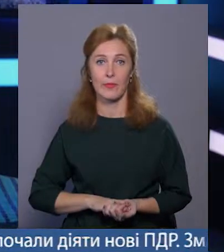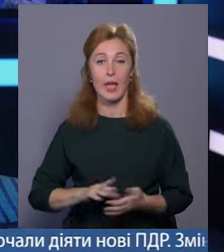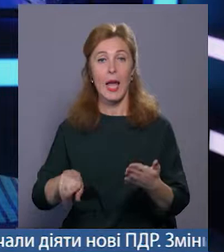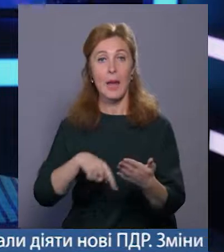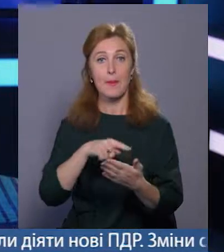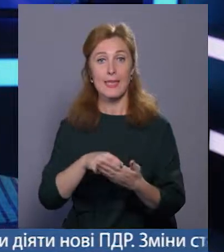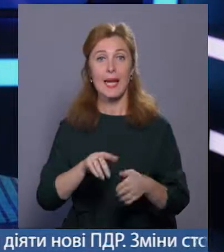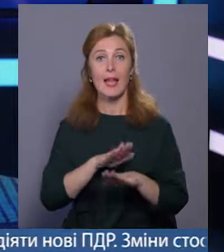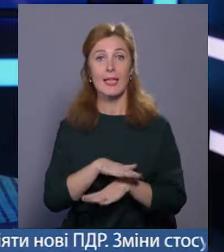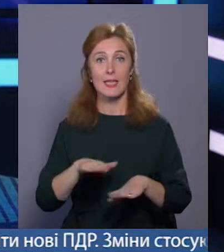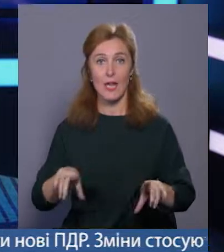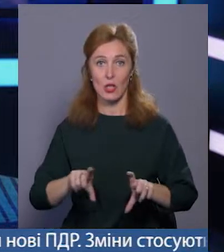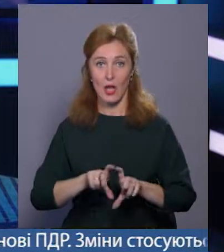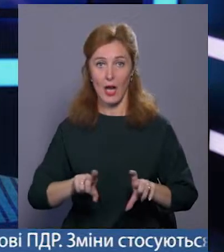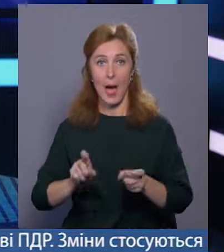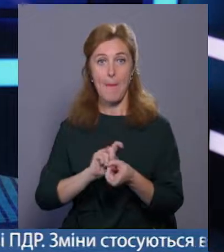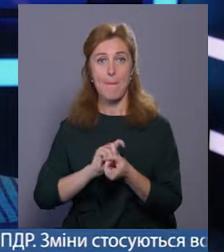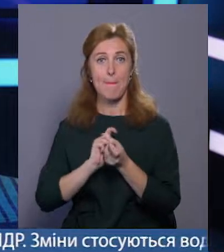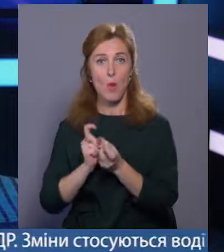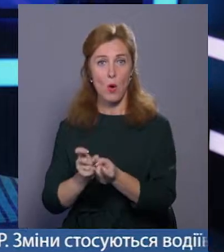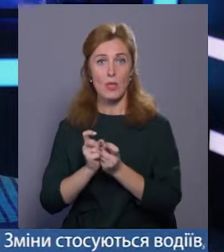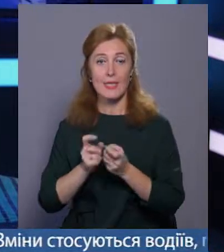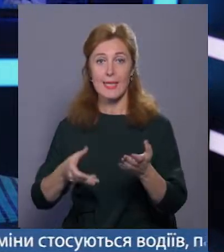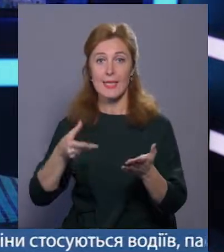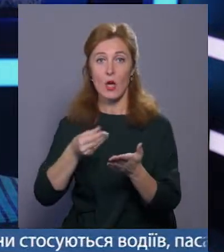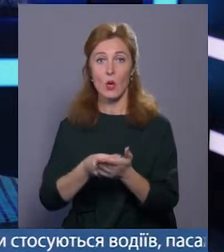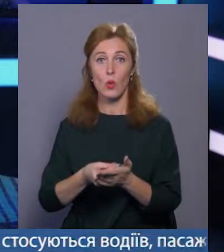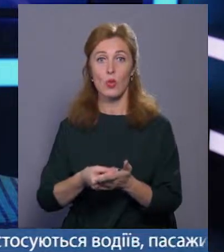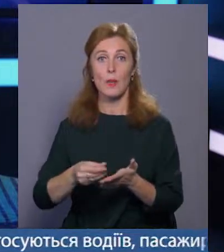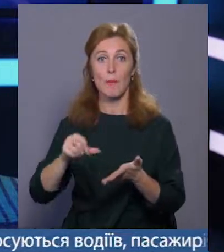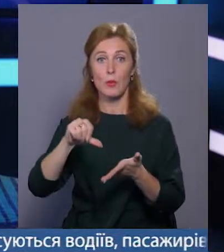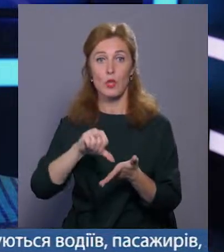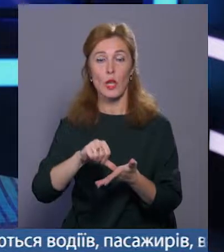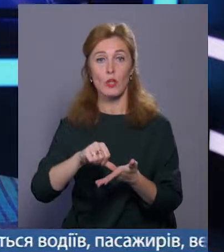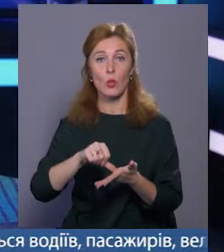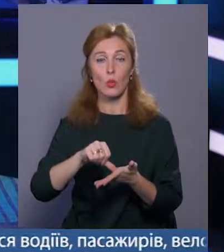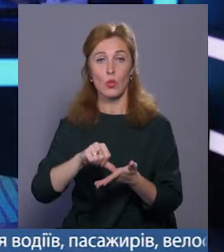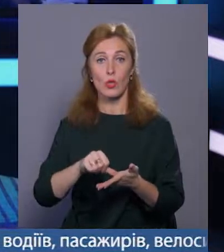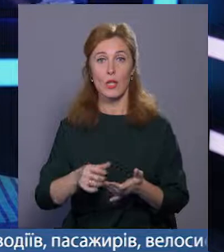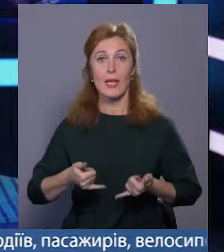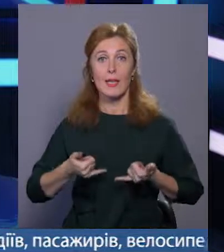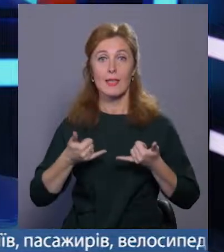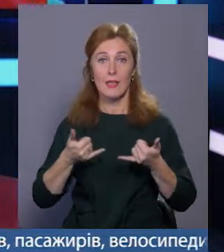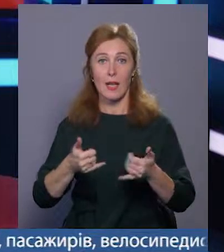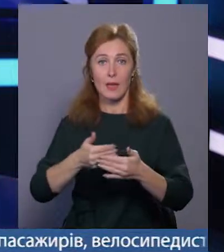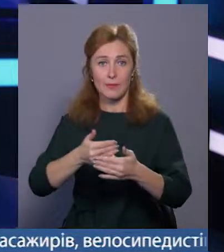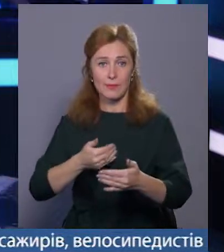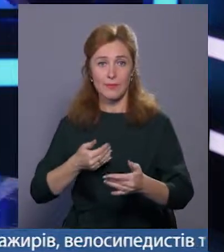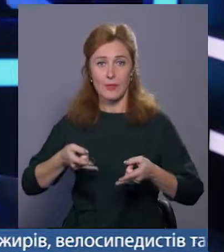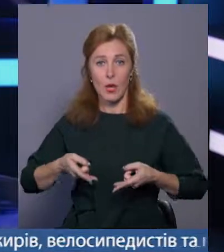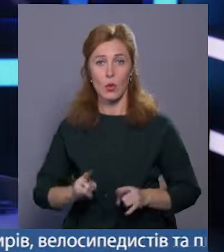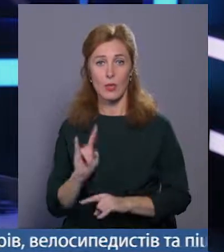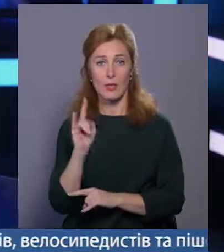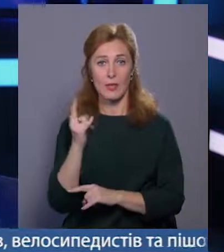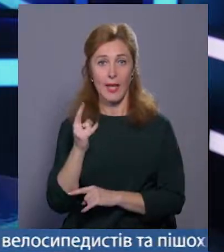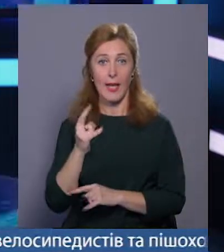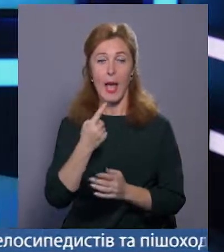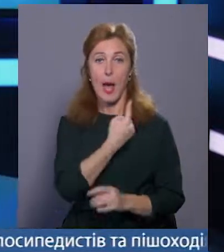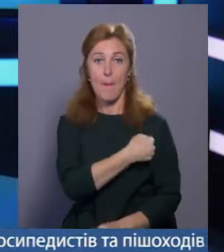Міська дитяча лікарня бореться за гроші бюджету участі. У відділення для передчасно народжених дітей медики мріють купити